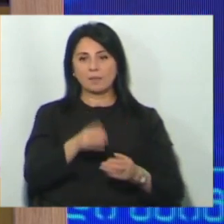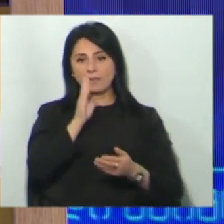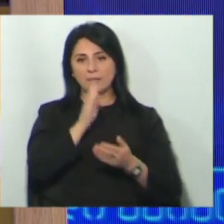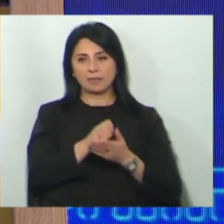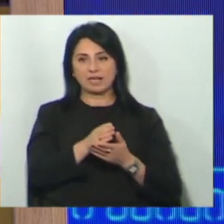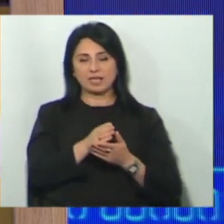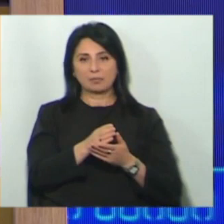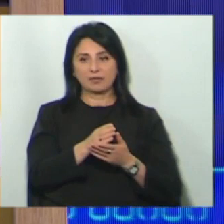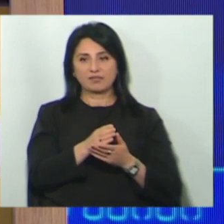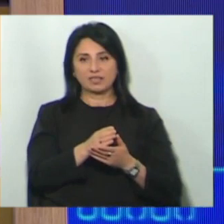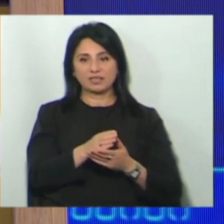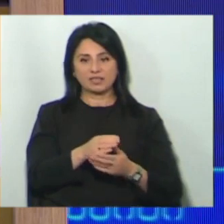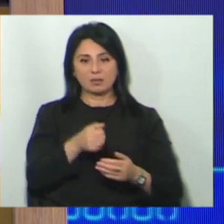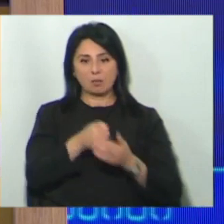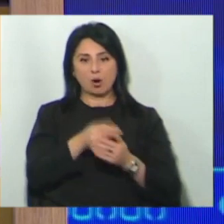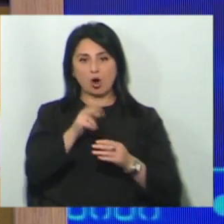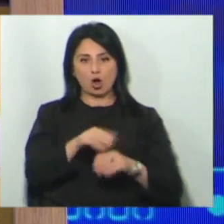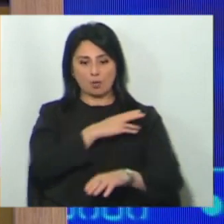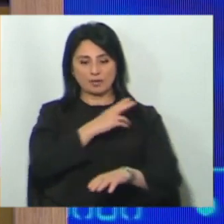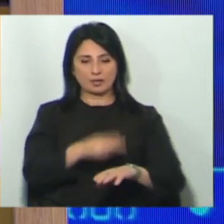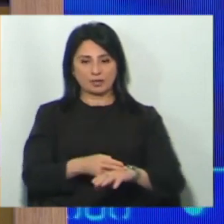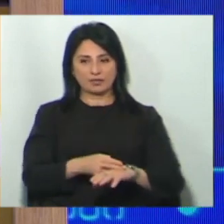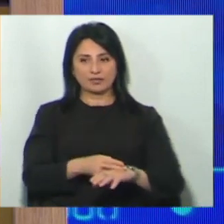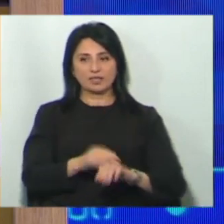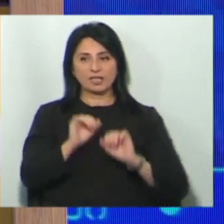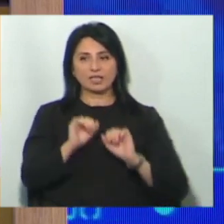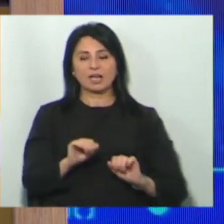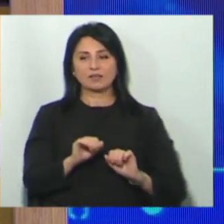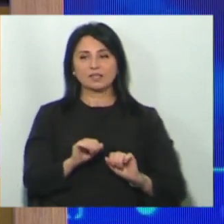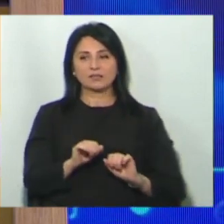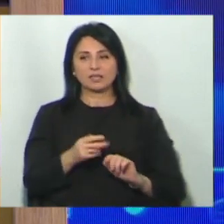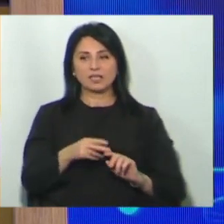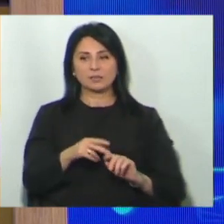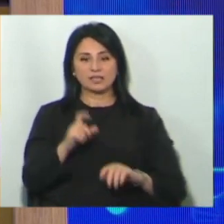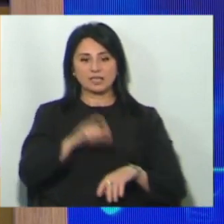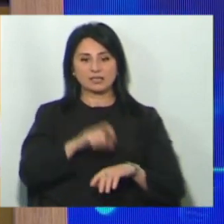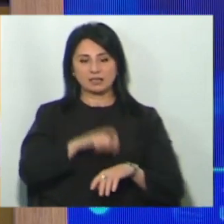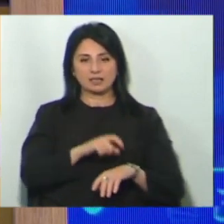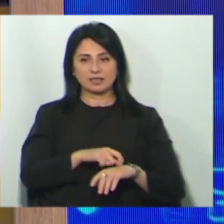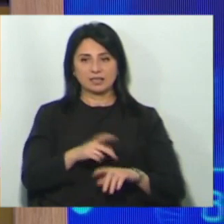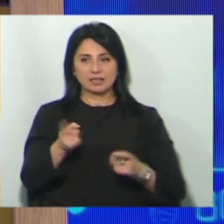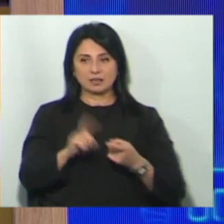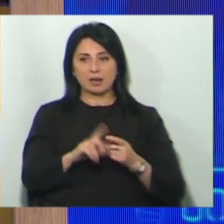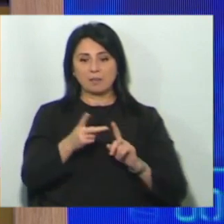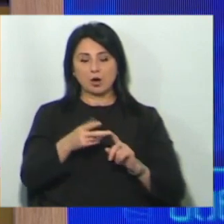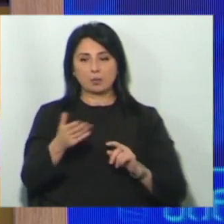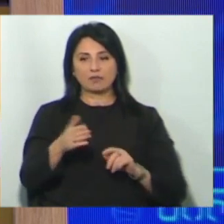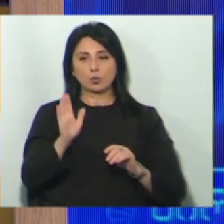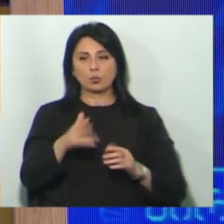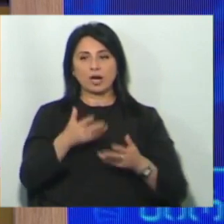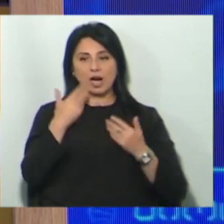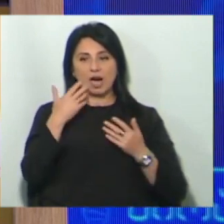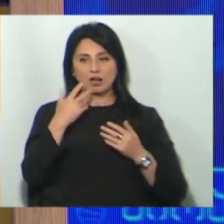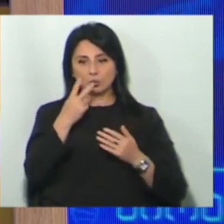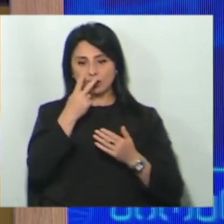პირდაპირ დანიშნულებით დაფაროს ბოლომდე სხეული და დაგვიცვას აი ამ წერების ზემოქმედებისაგან. Და მეორე მხრივ, უფრო